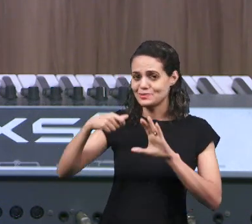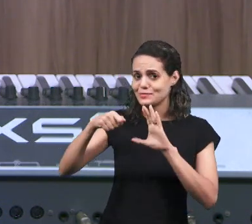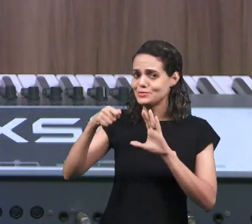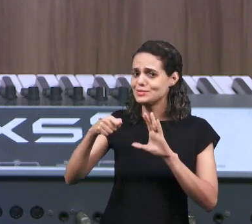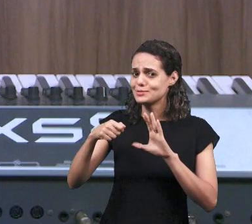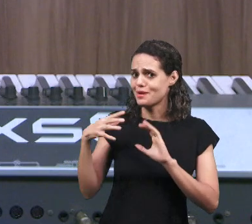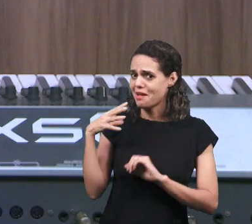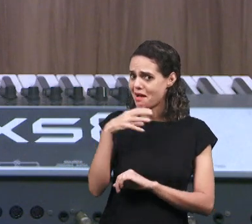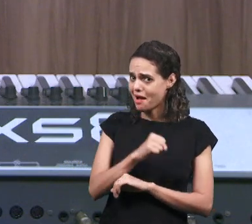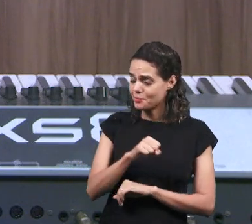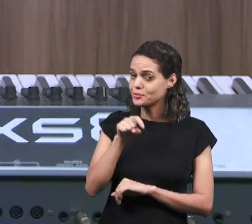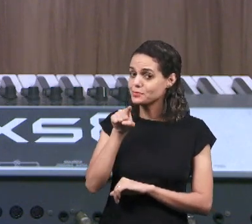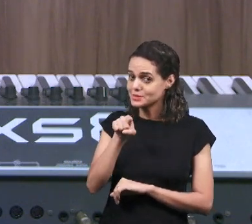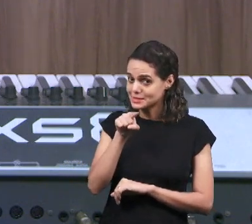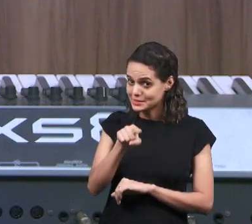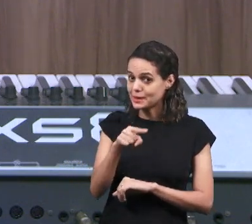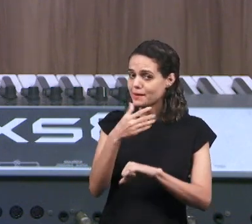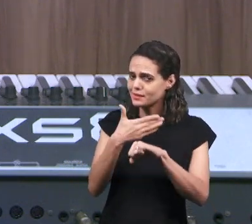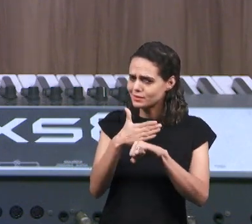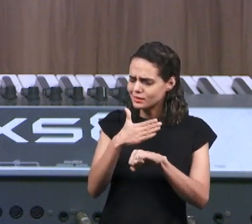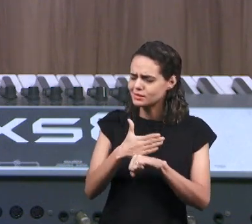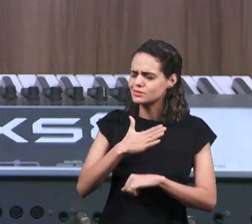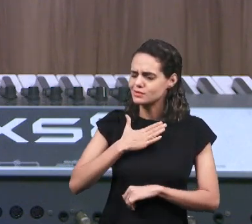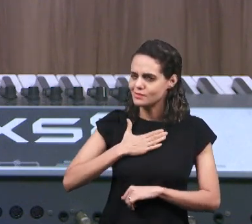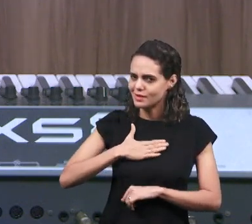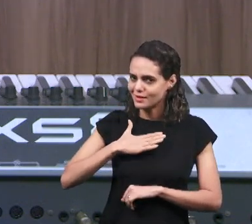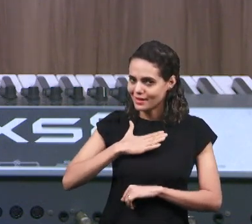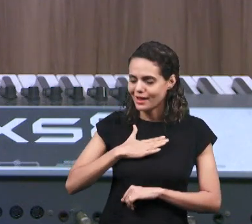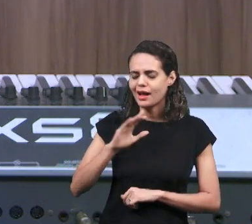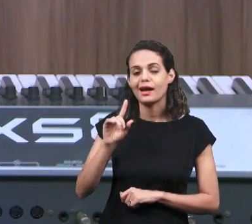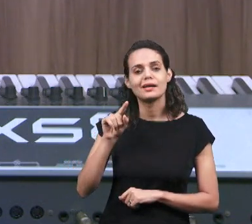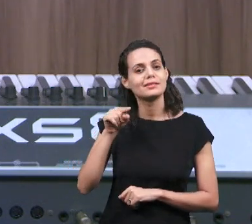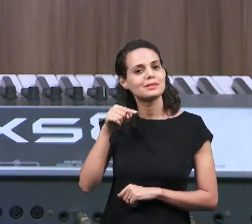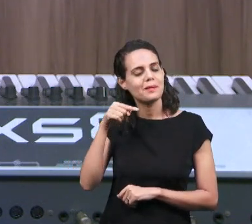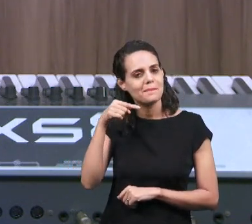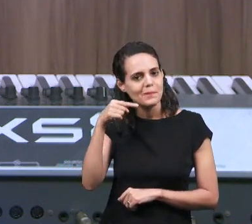vous entraînez doucement. Et quand vous allez être